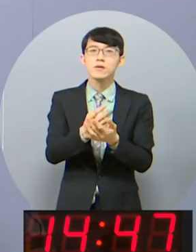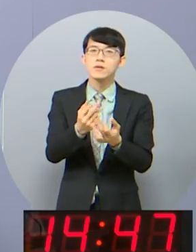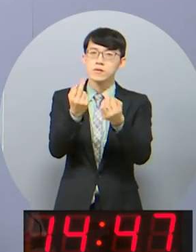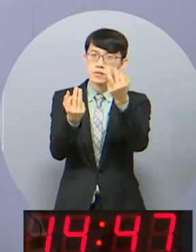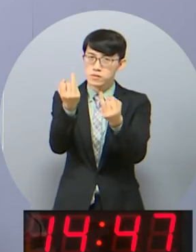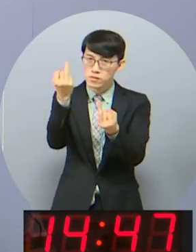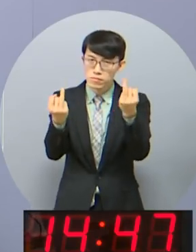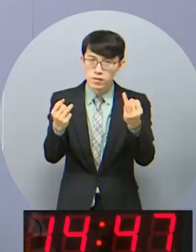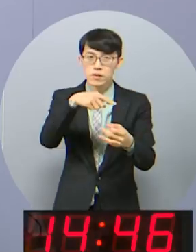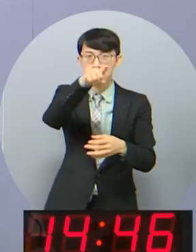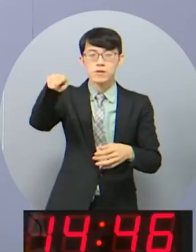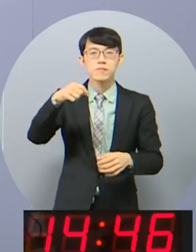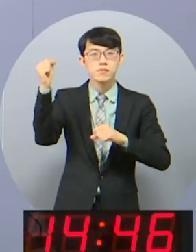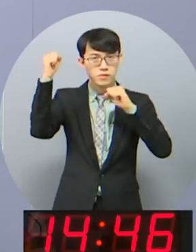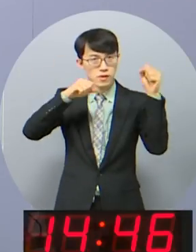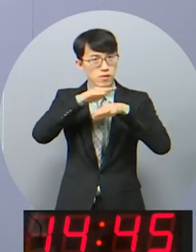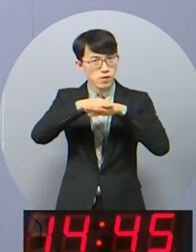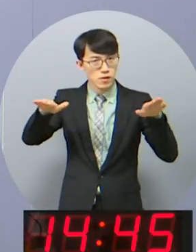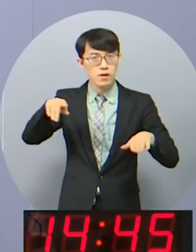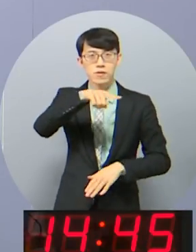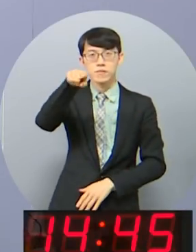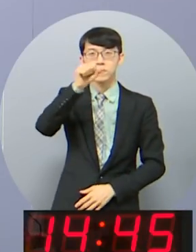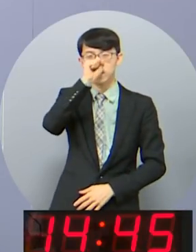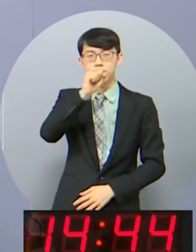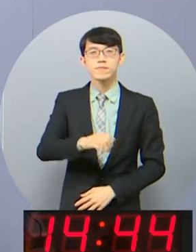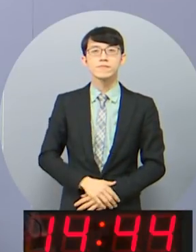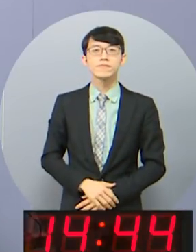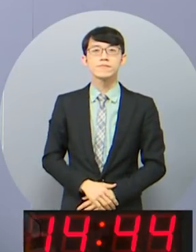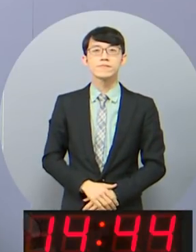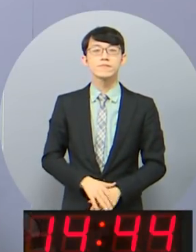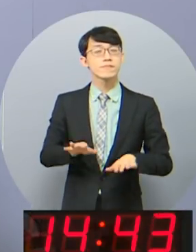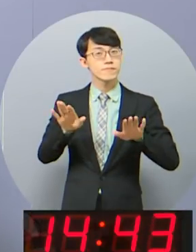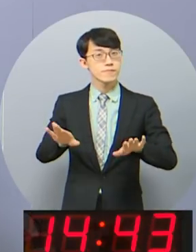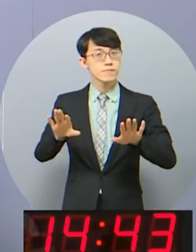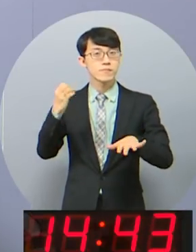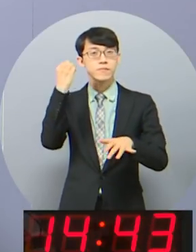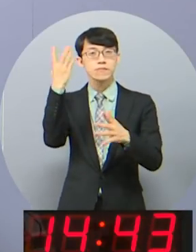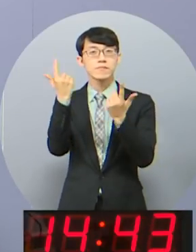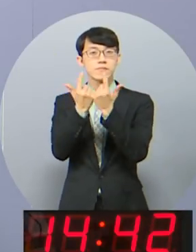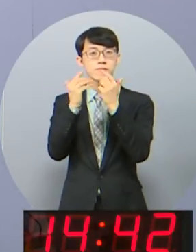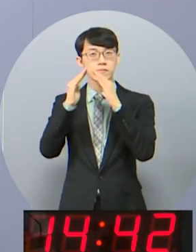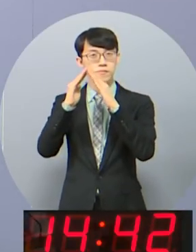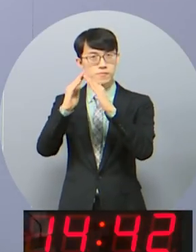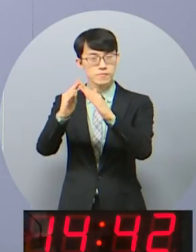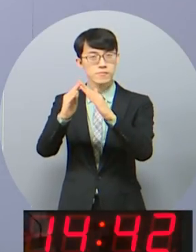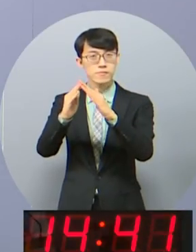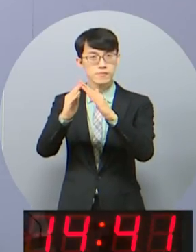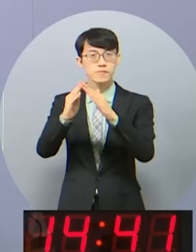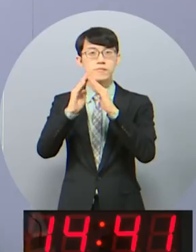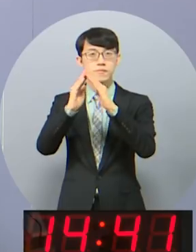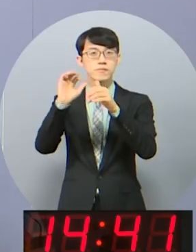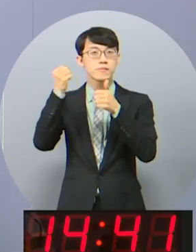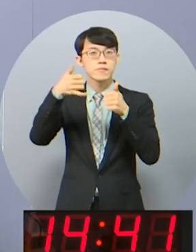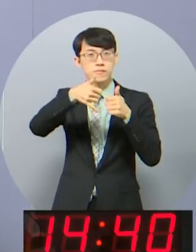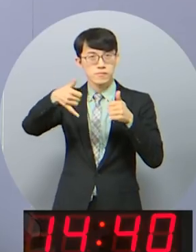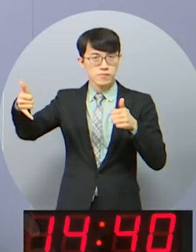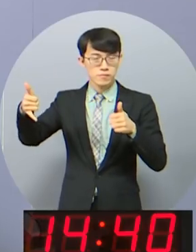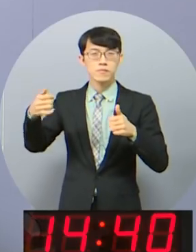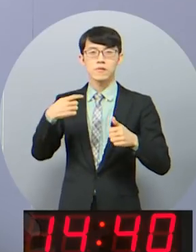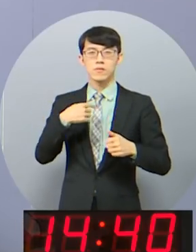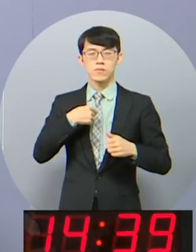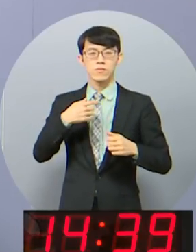家早安，大家好。今日是咱新北市市湾的候选人蔡景